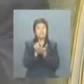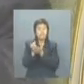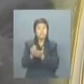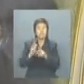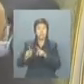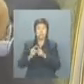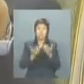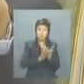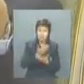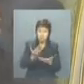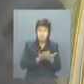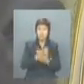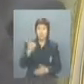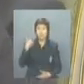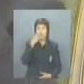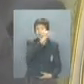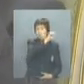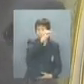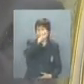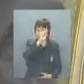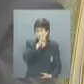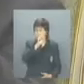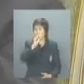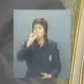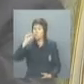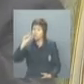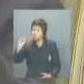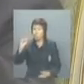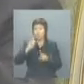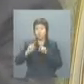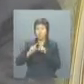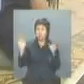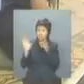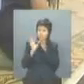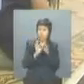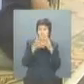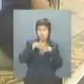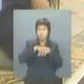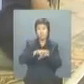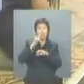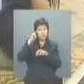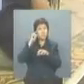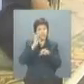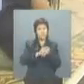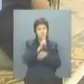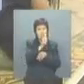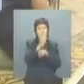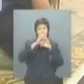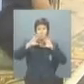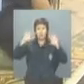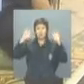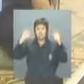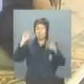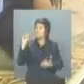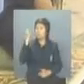ที่เป็นเสมือนสภาล่างค่ะโดยประธานวุฒิสภานั้นก็มีการให้ความเชื่อมั่นนะคะว่ารัฐบาลตลอดจนสภาผู้แทนราษฎร